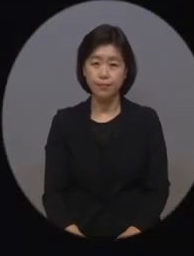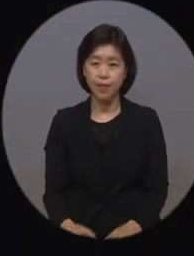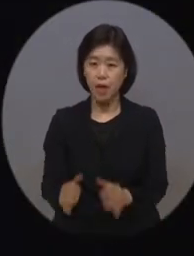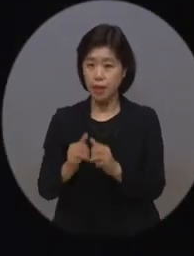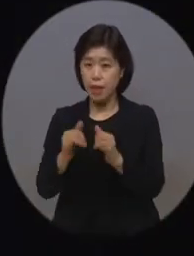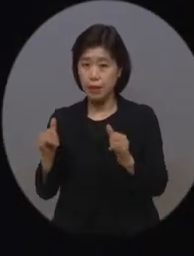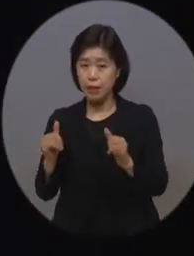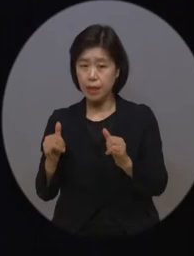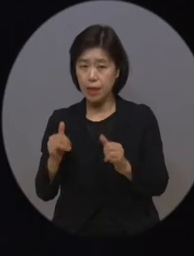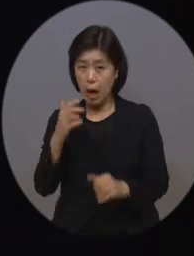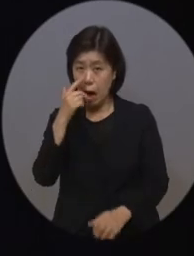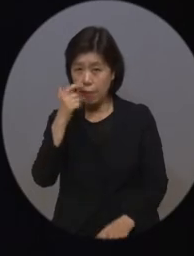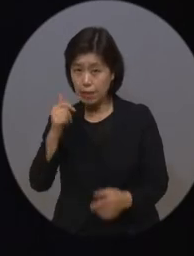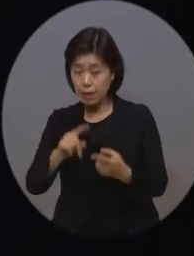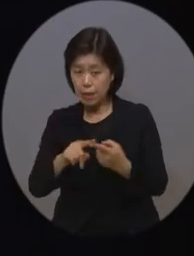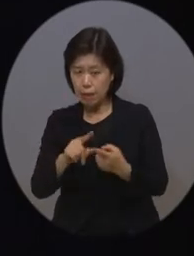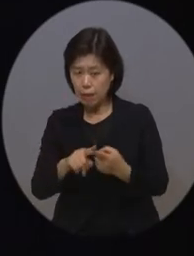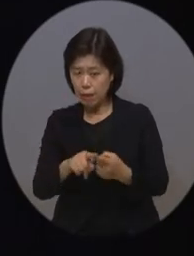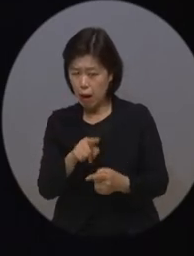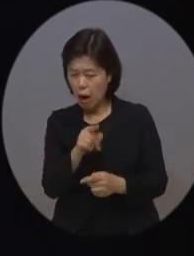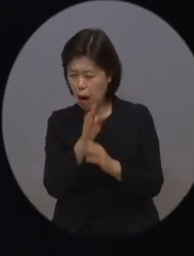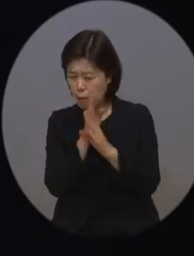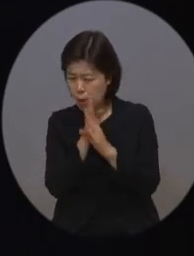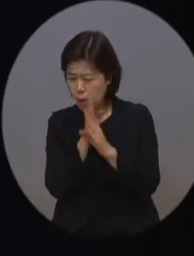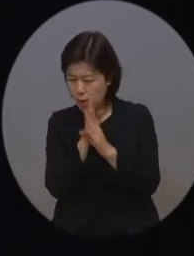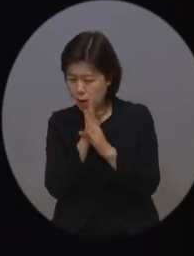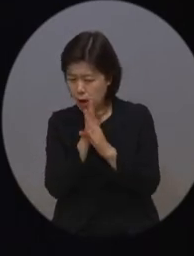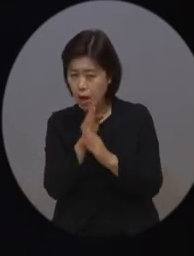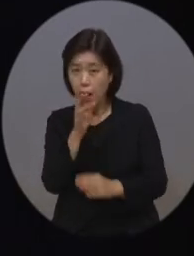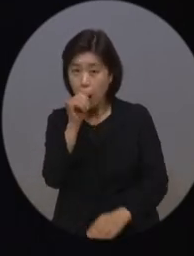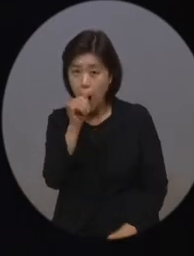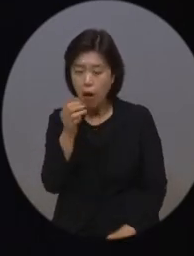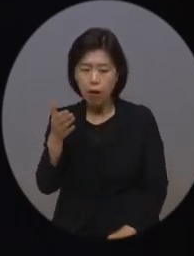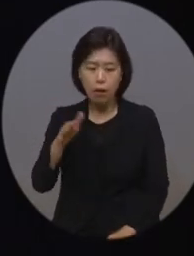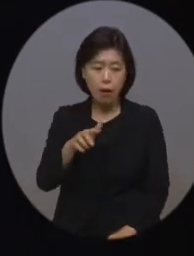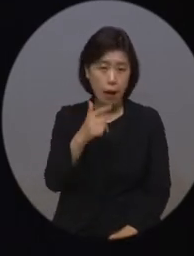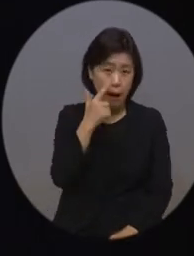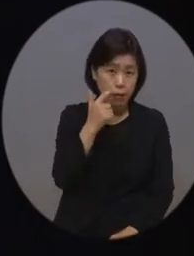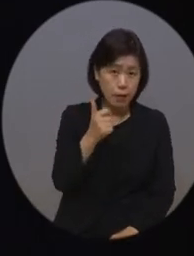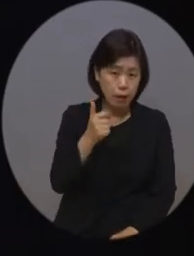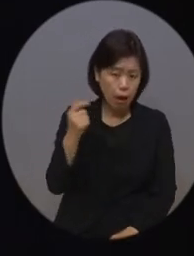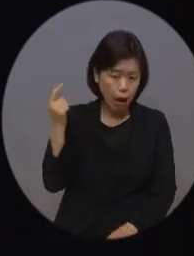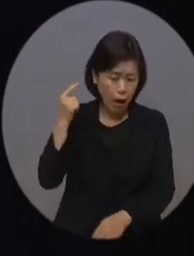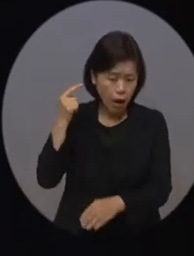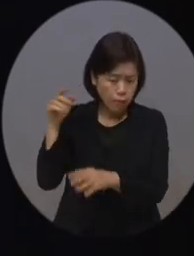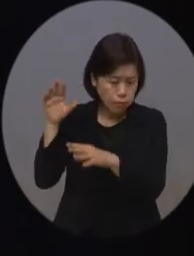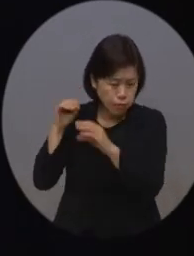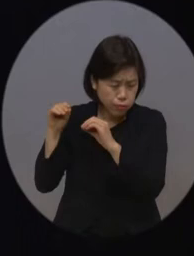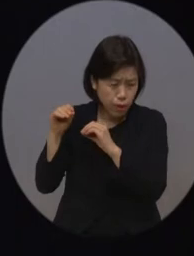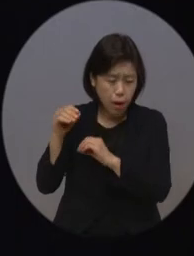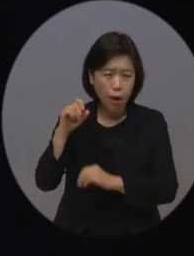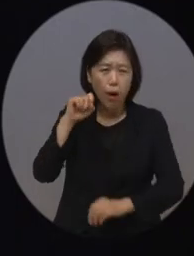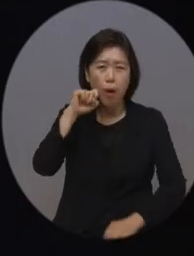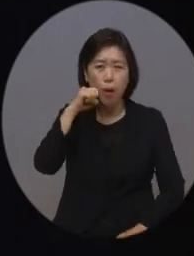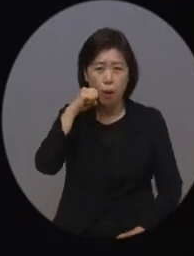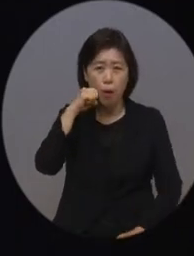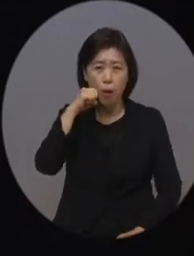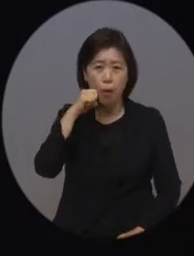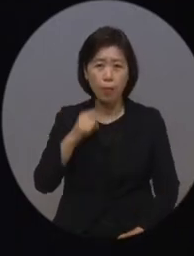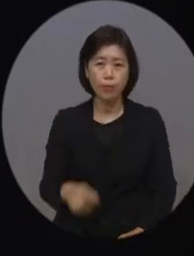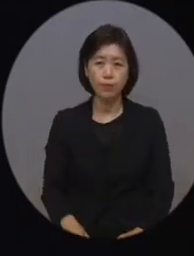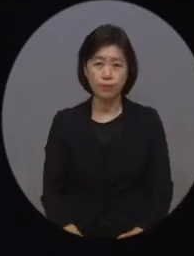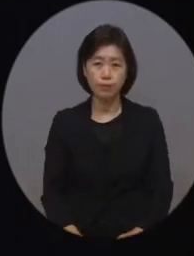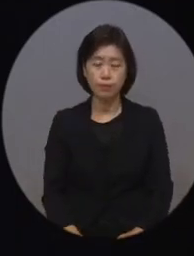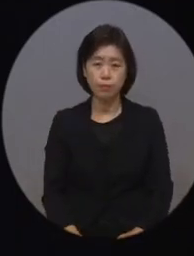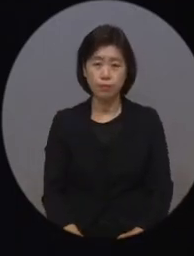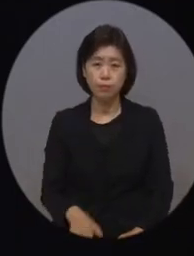사람들이 쑥떡 하는 소리가 아버지는 잘 안 들리시는 모양이다.